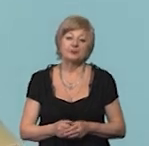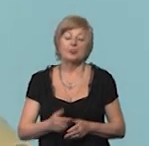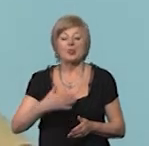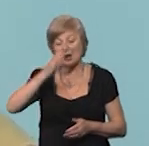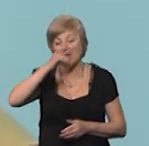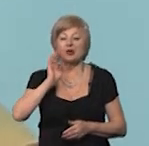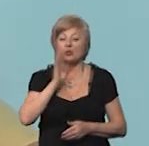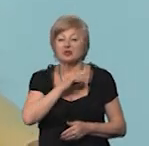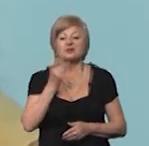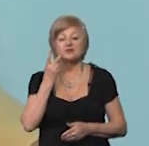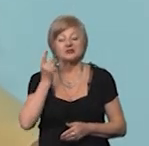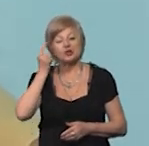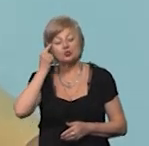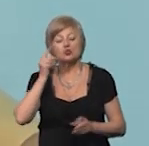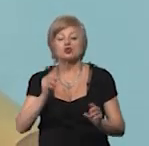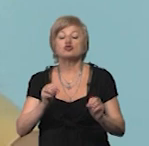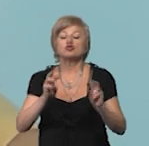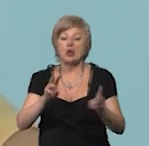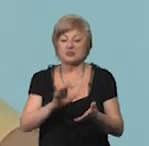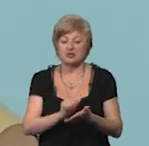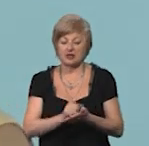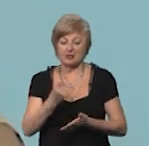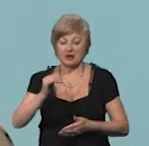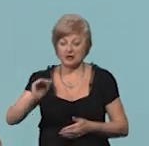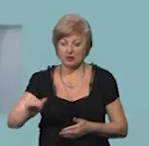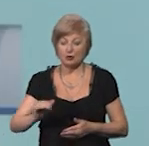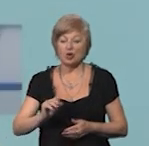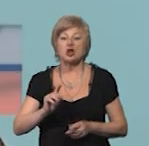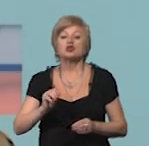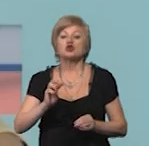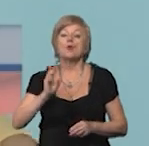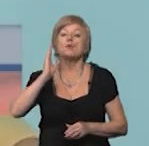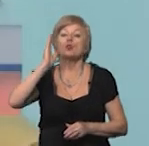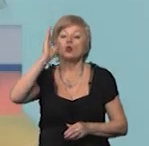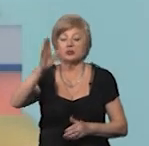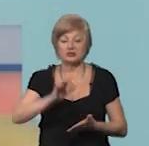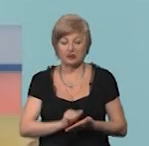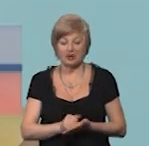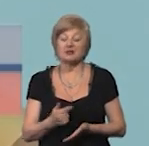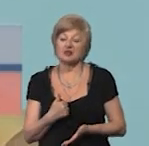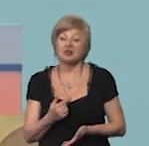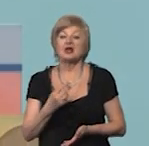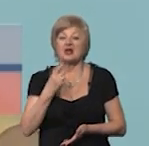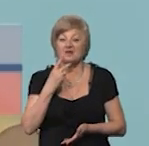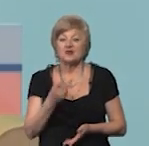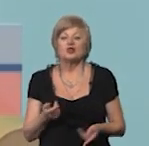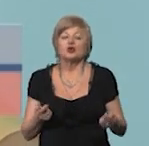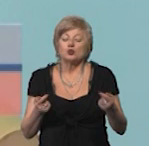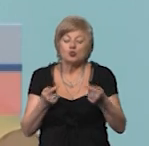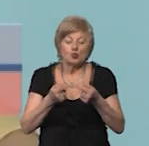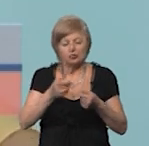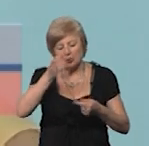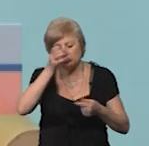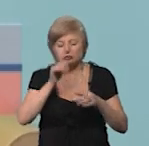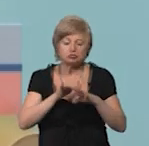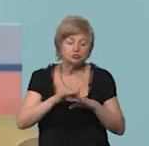Батьки завжди думають, чим займається їхня дитина, чим він буде займатися. І я бачила, що точні науки начебто